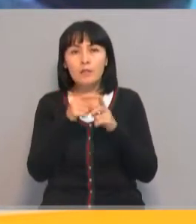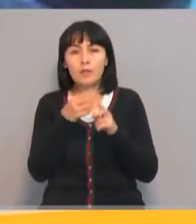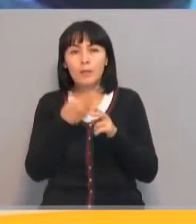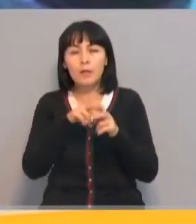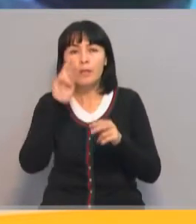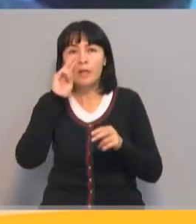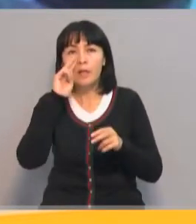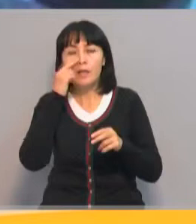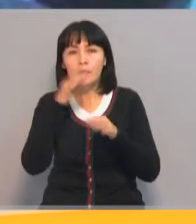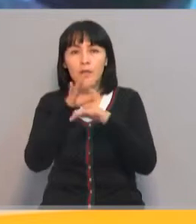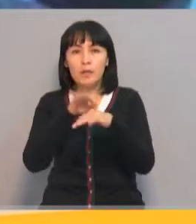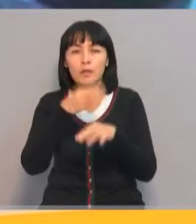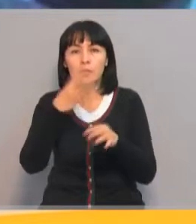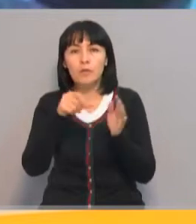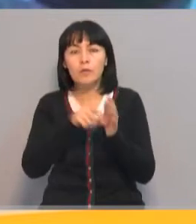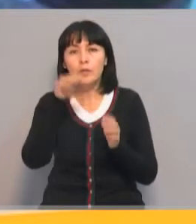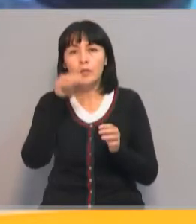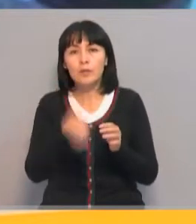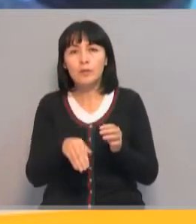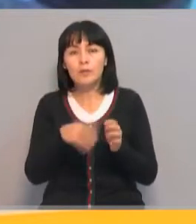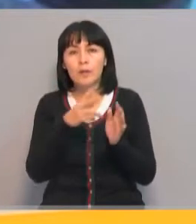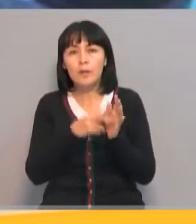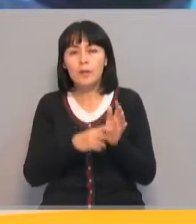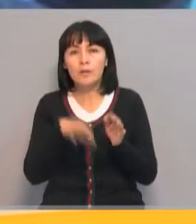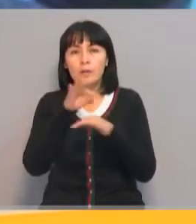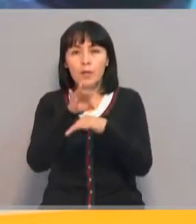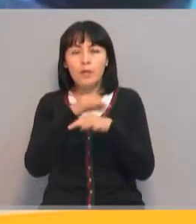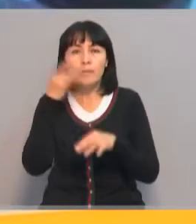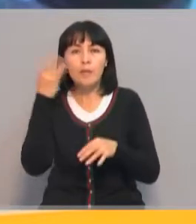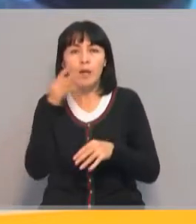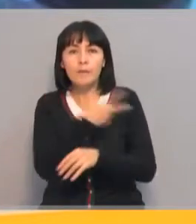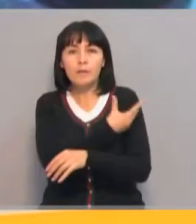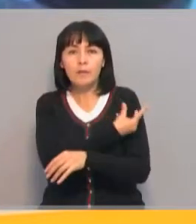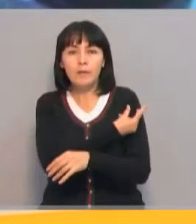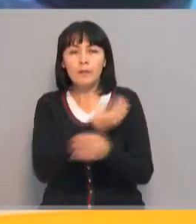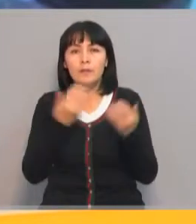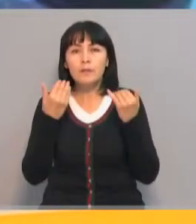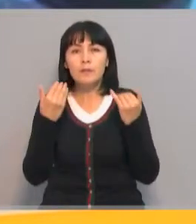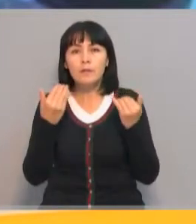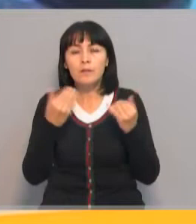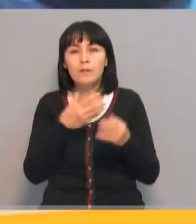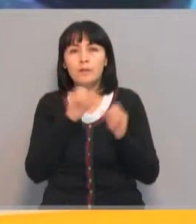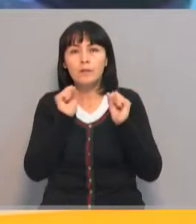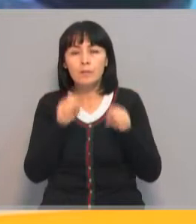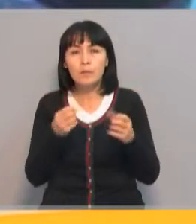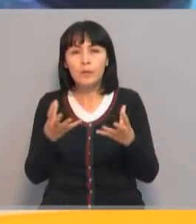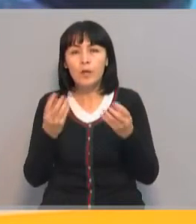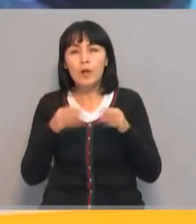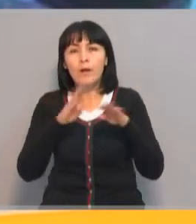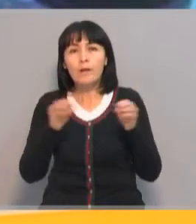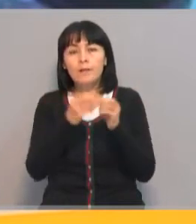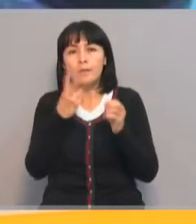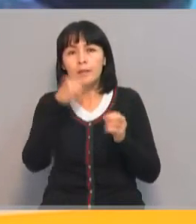всего в Шымкент завезли 46 800 доз американской вакцины. Прививку смогут получить дети в